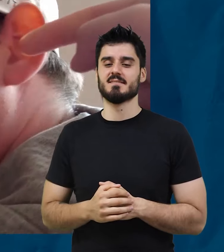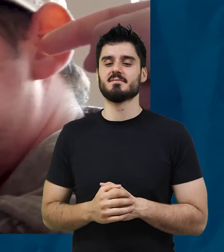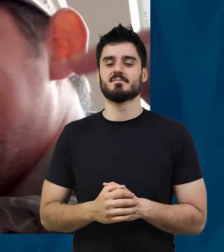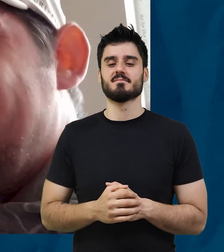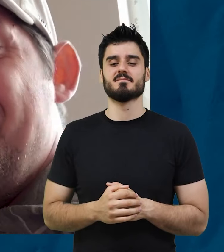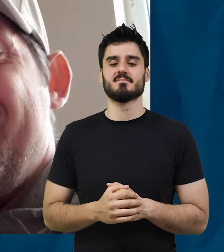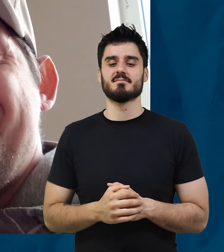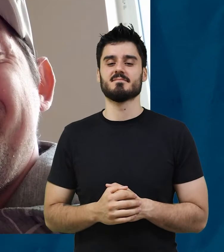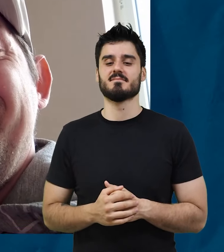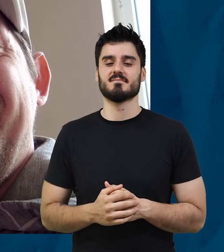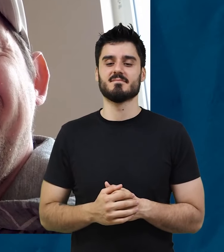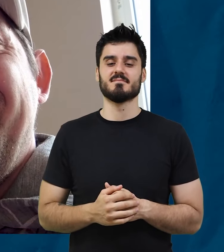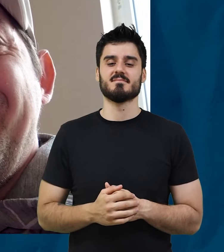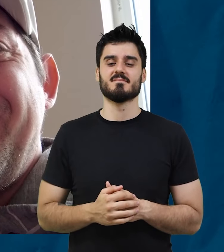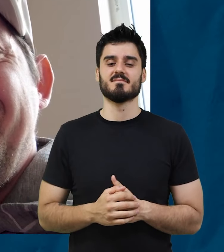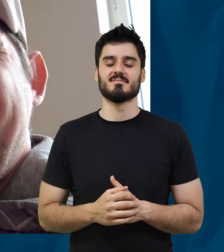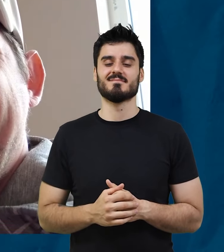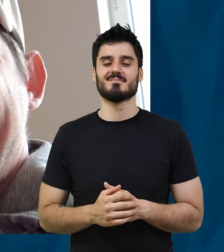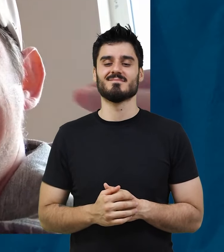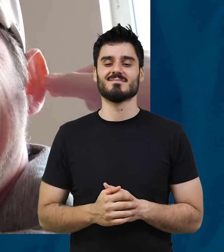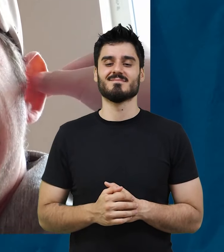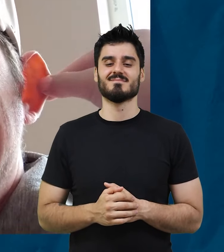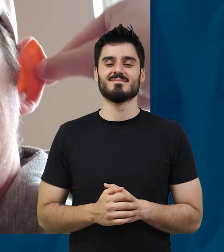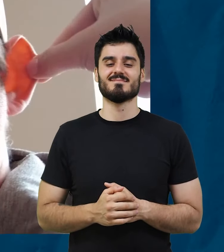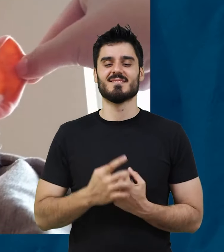Тинтинг. А, пробира ли ми на светлина? Пишете.